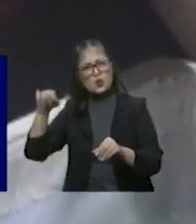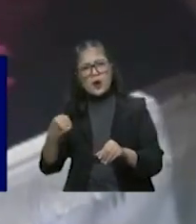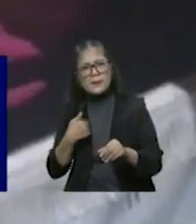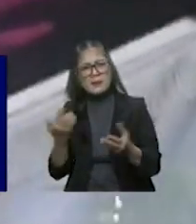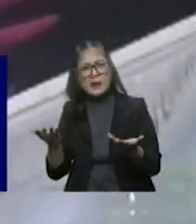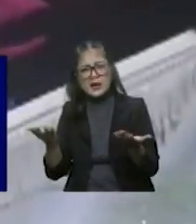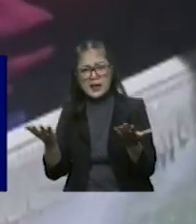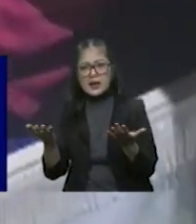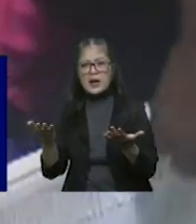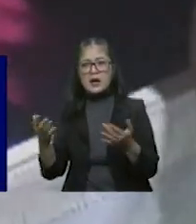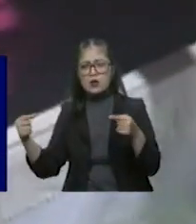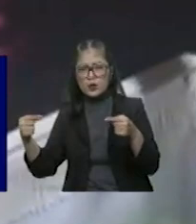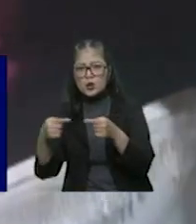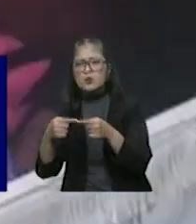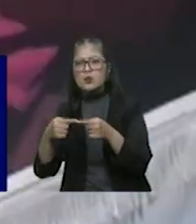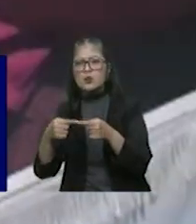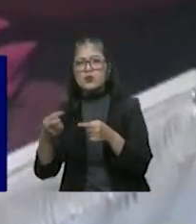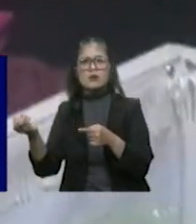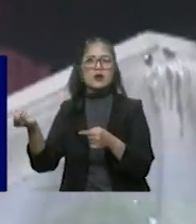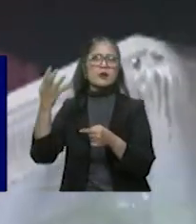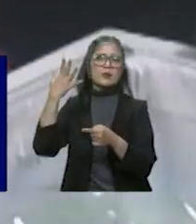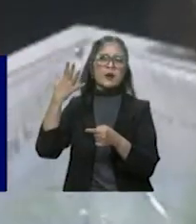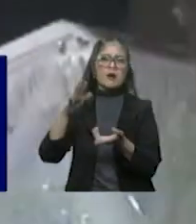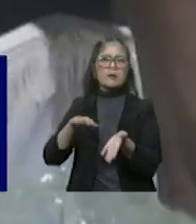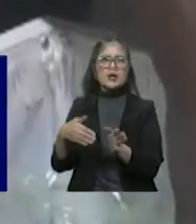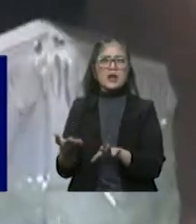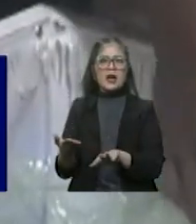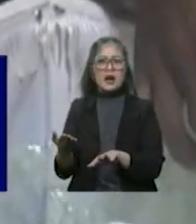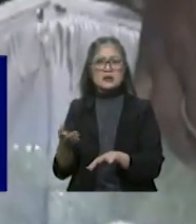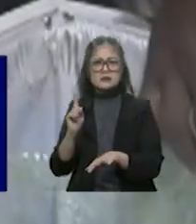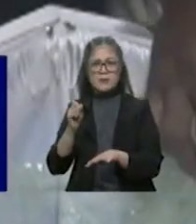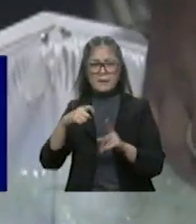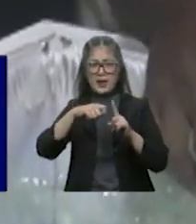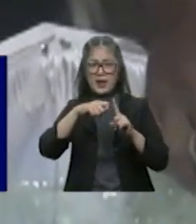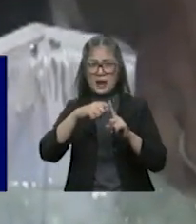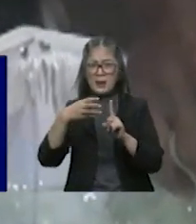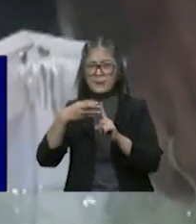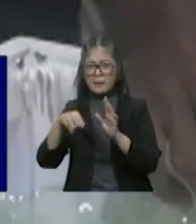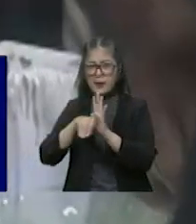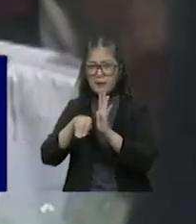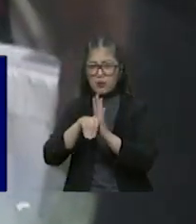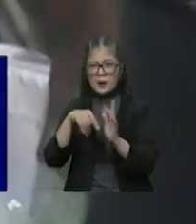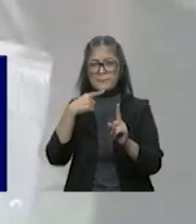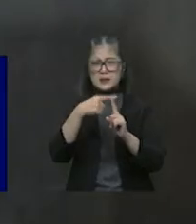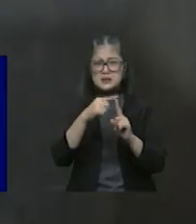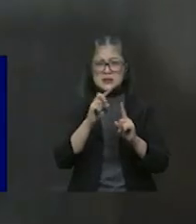dihubungi justru kabar duka yang diterima tewas tertembak KB bersama dua rekan